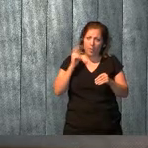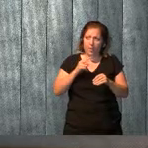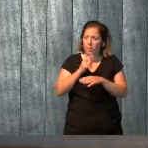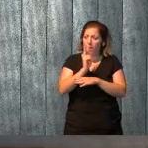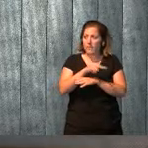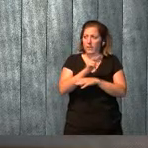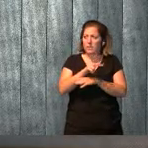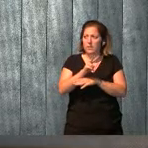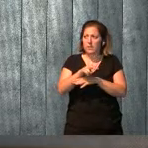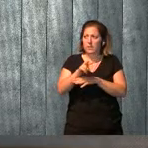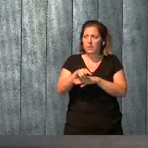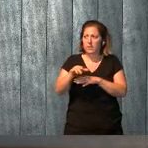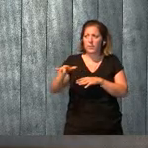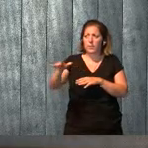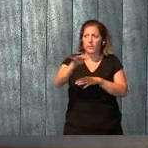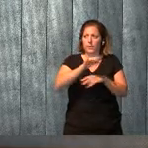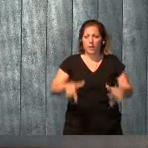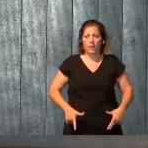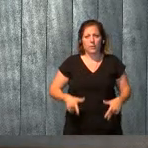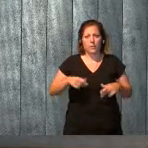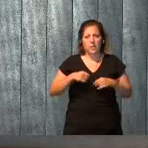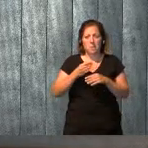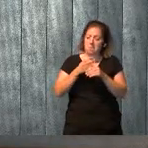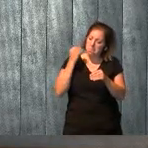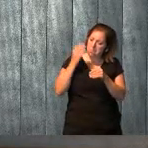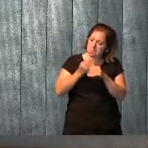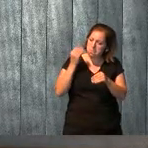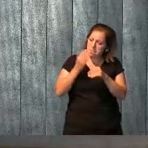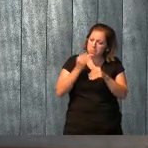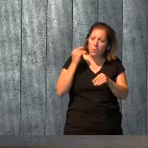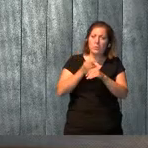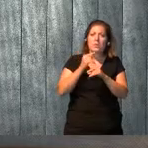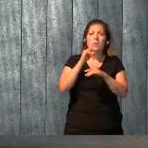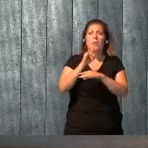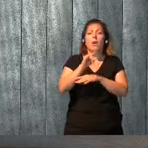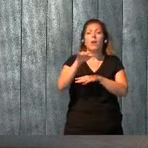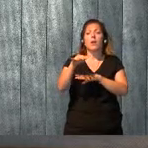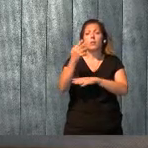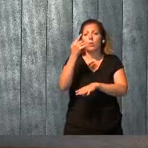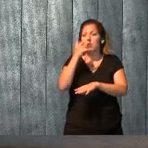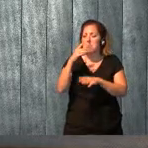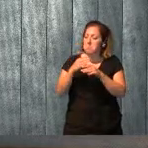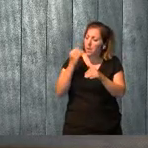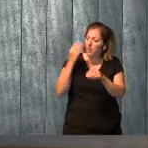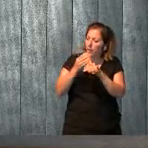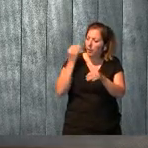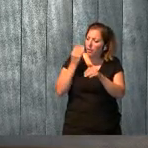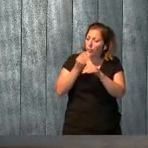visitant les ateliers et tout le hangar, et j'ai compris